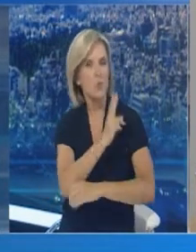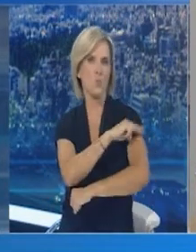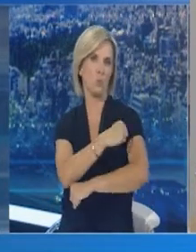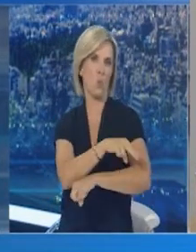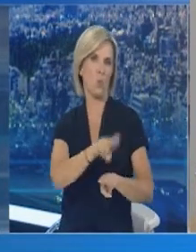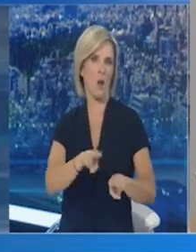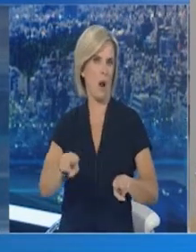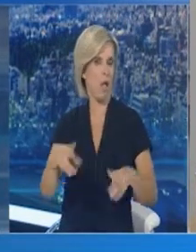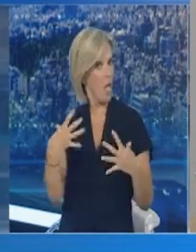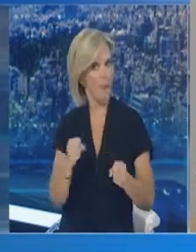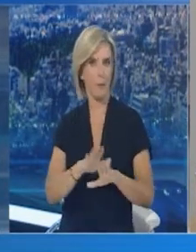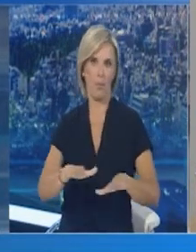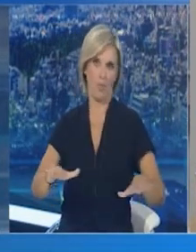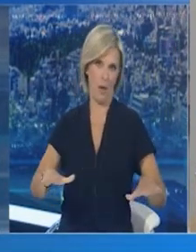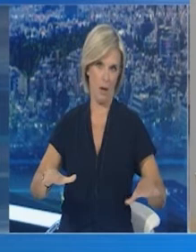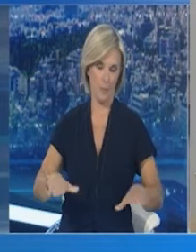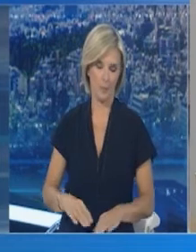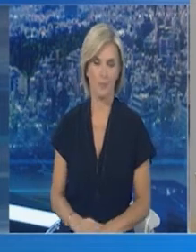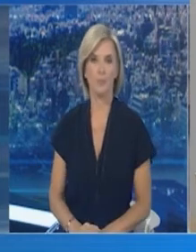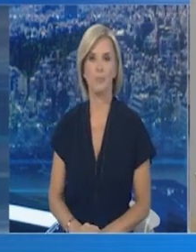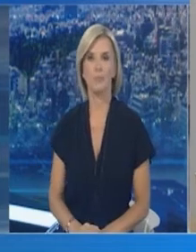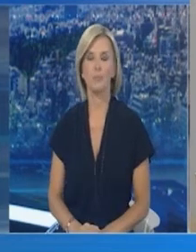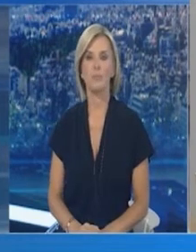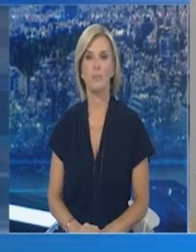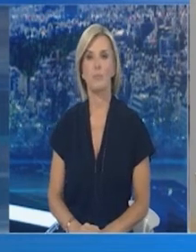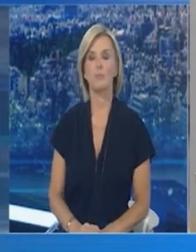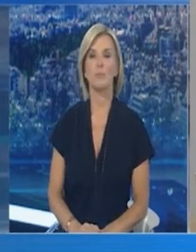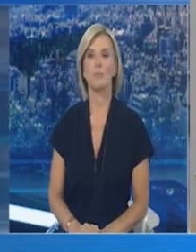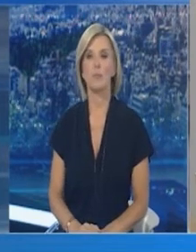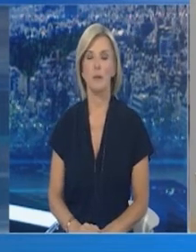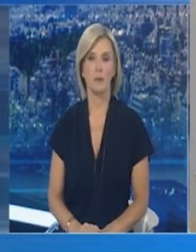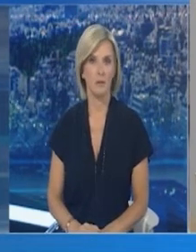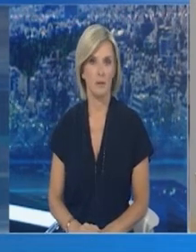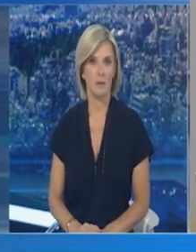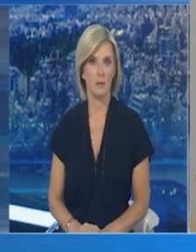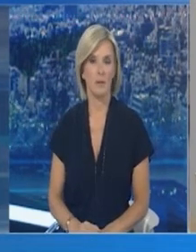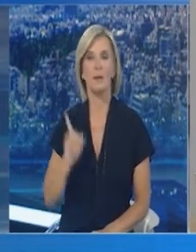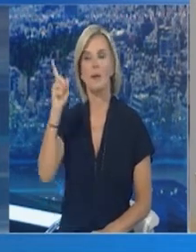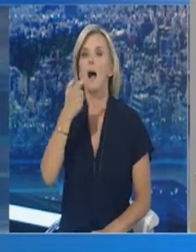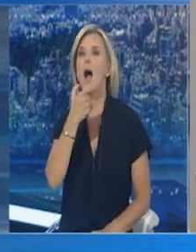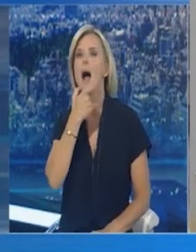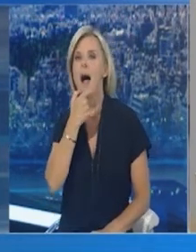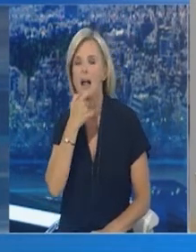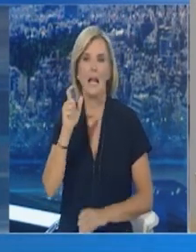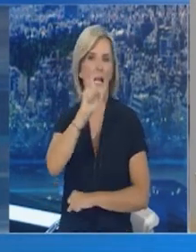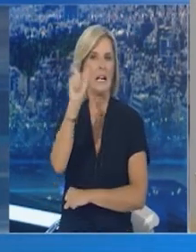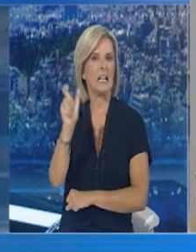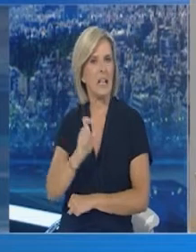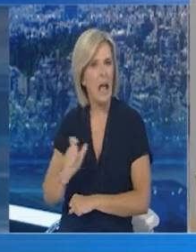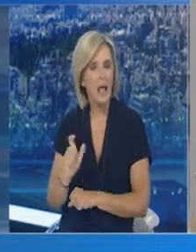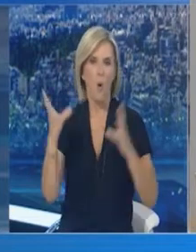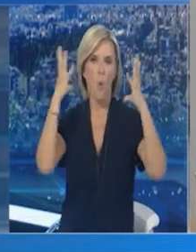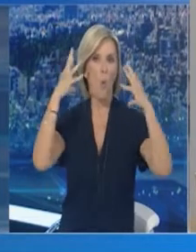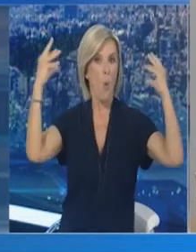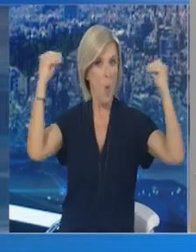κλινική έκφραση της λίμωξης COVID από το Ηνωμένο Βασίλειο, την Ιταλία αλλά και την